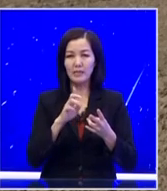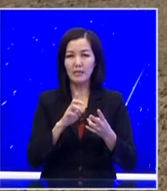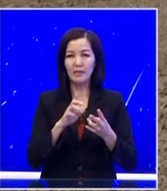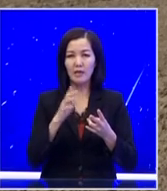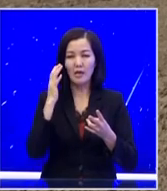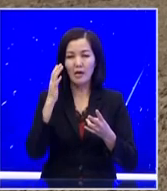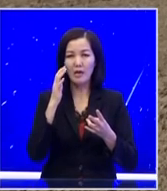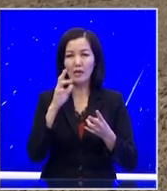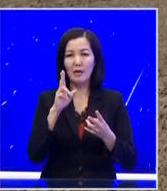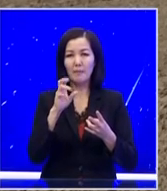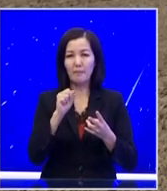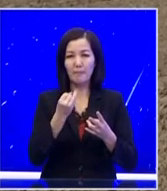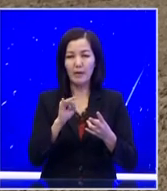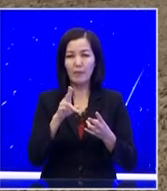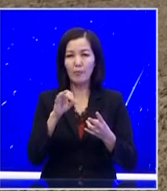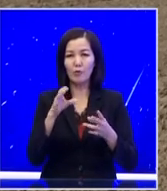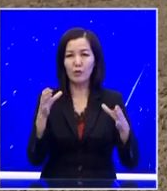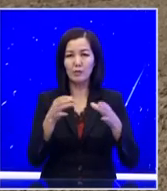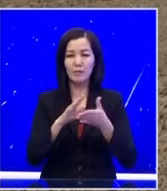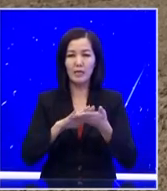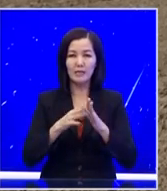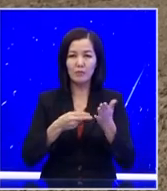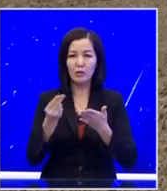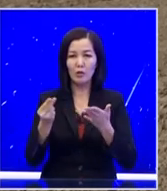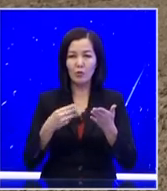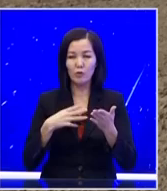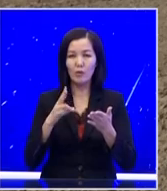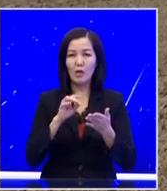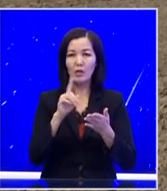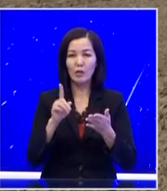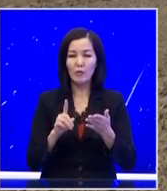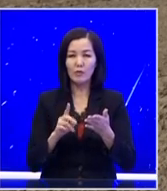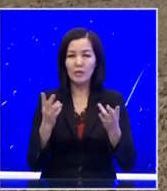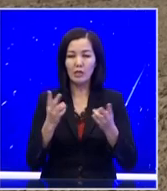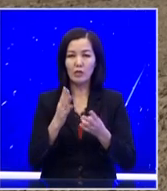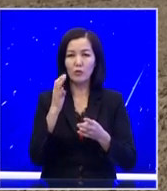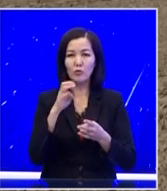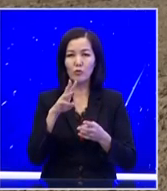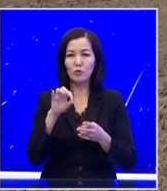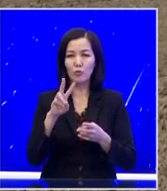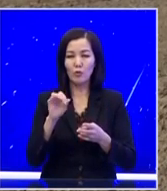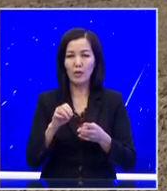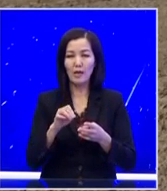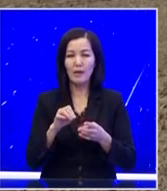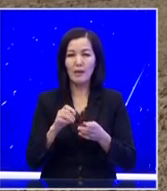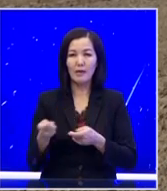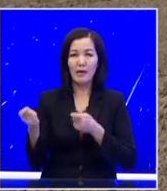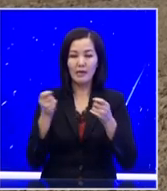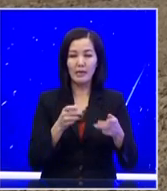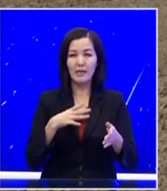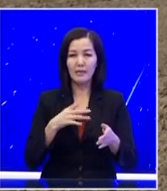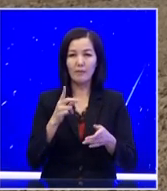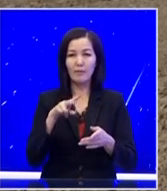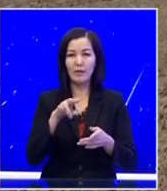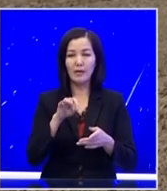қарамай продакс серіктестігімен келісімшартқа отырылып, наурыз айындағы тиесілі 400 тонна жанар жағармай келді. 1